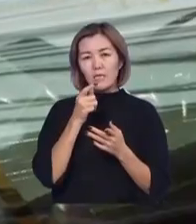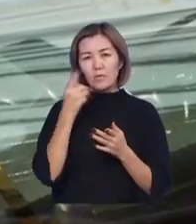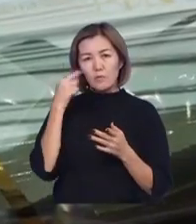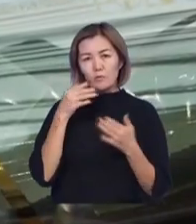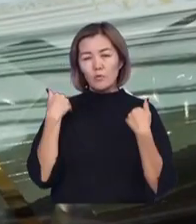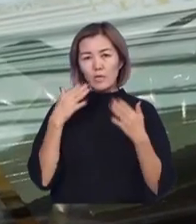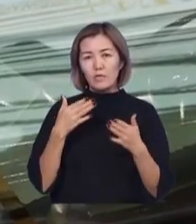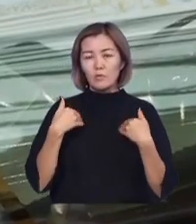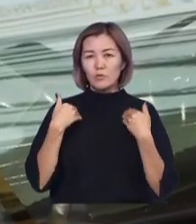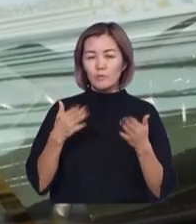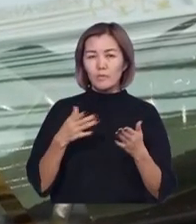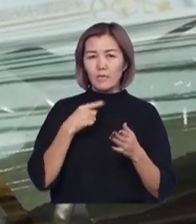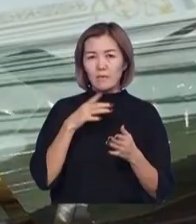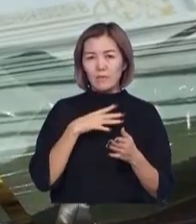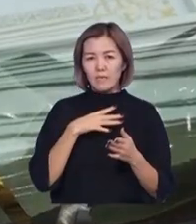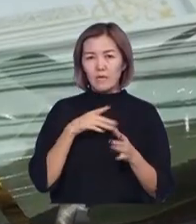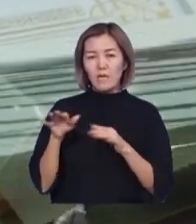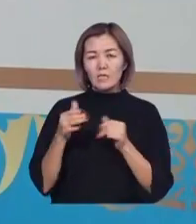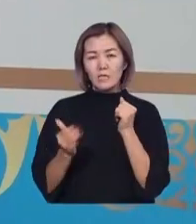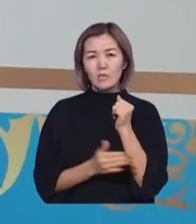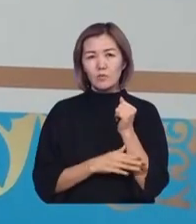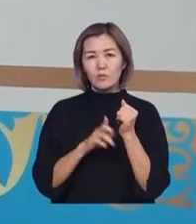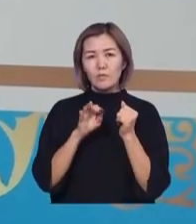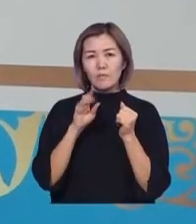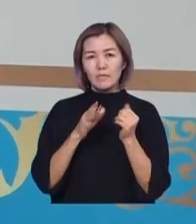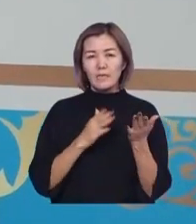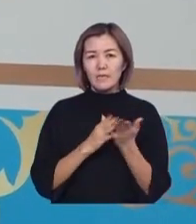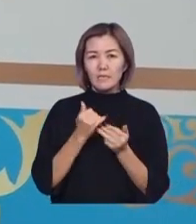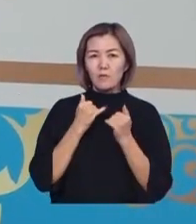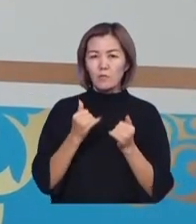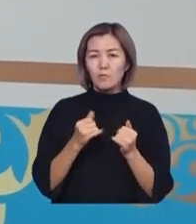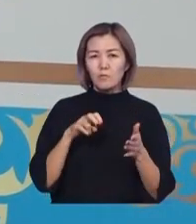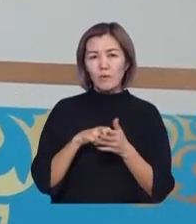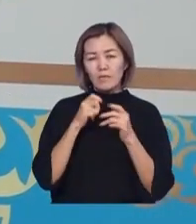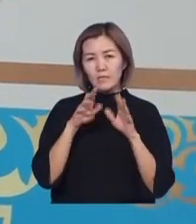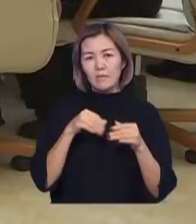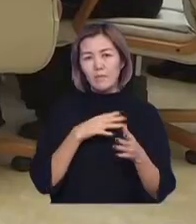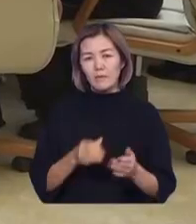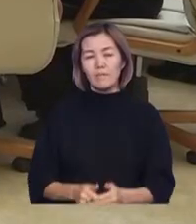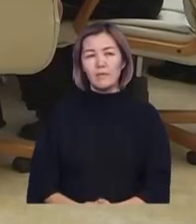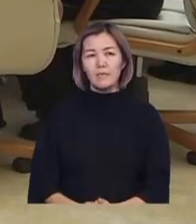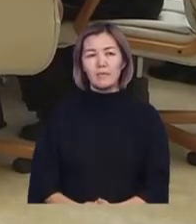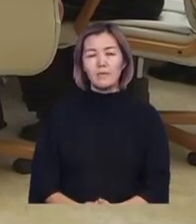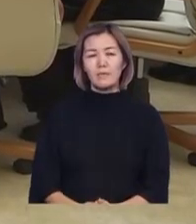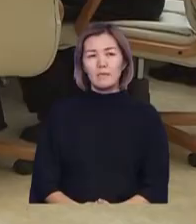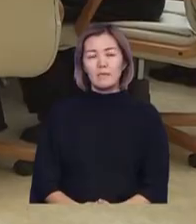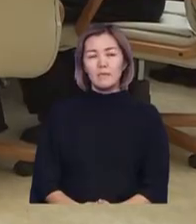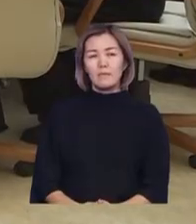ойларын, ұсыныс пікірлерін де білдірді. Шара соңында Ернат Бәзіл ардагерлерге құрмет көрсетіп, алғыс хат пен